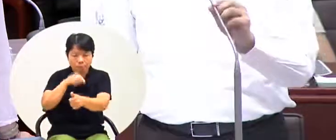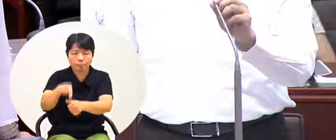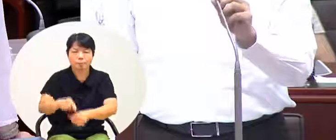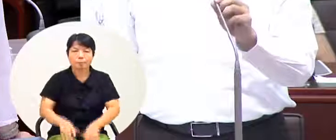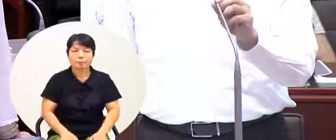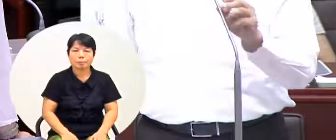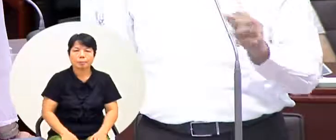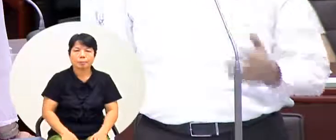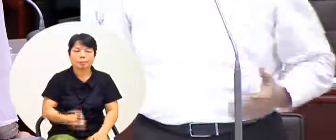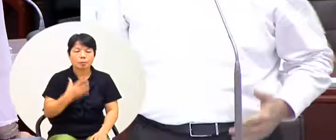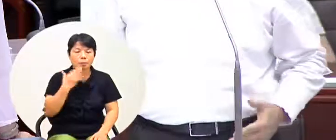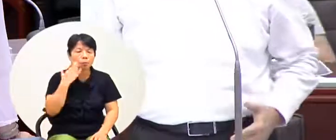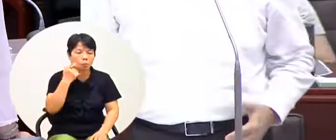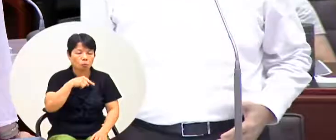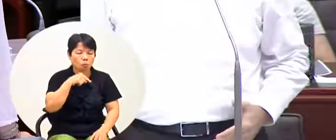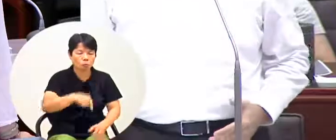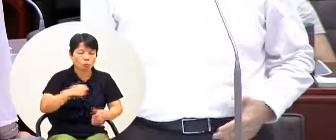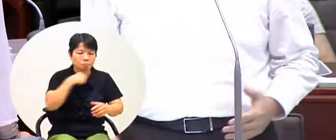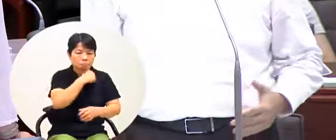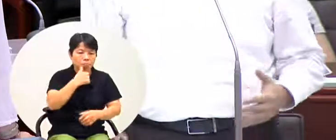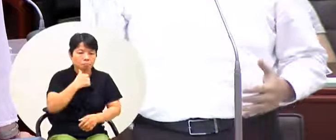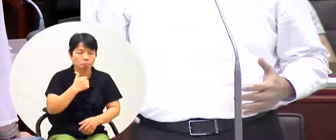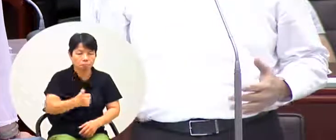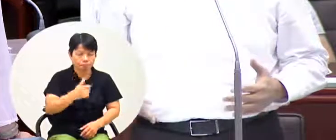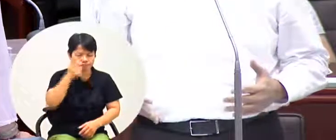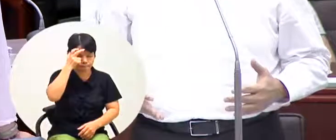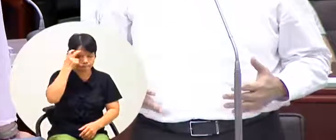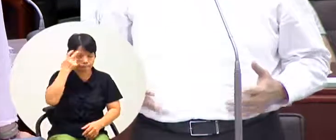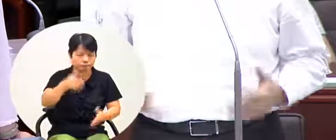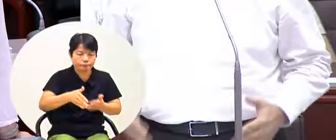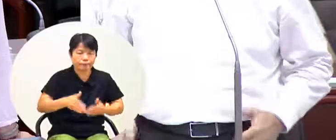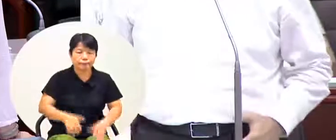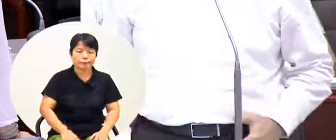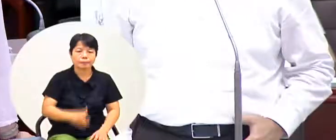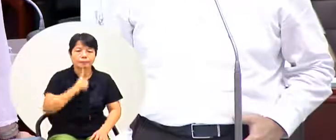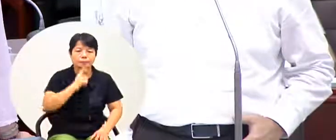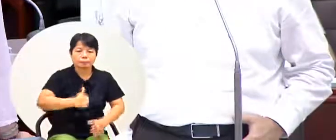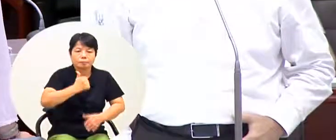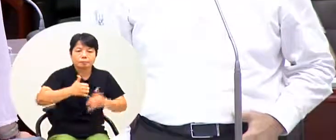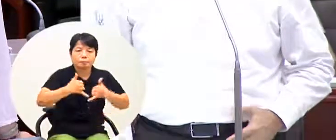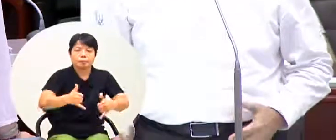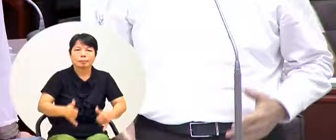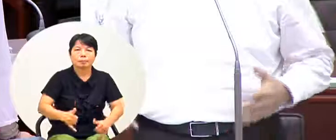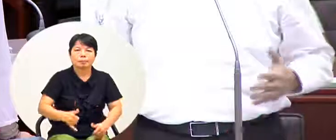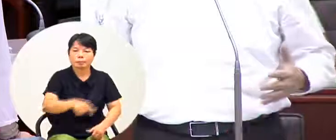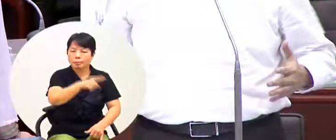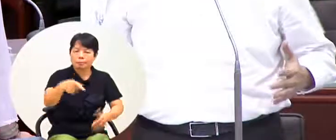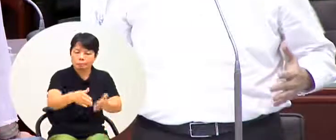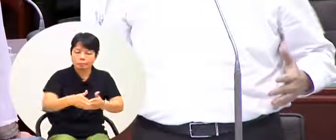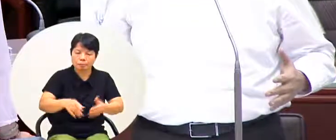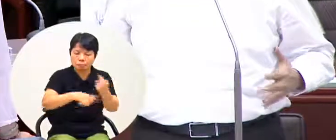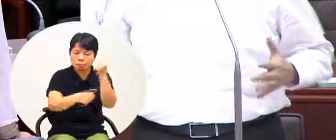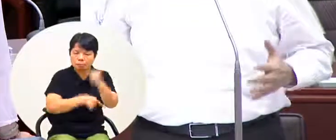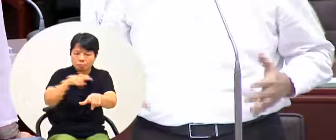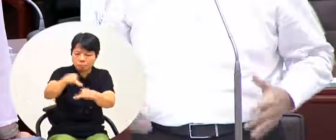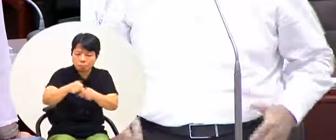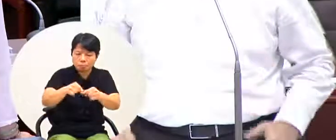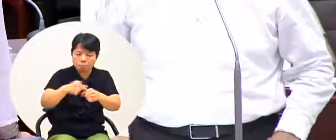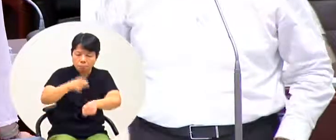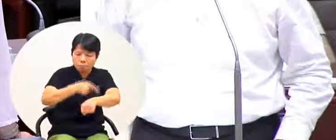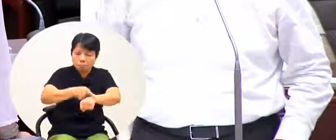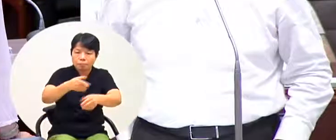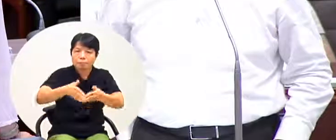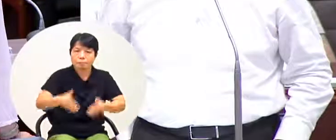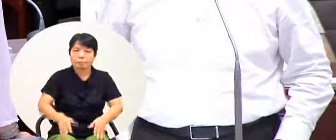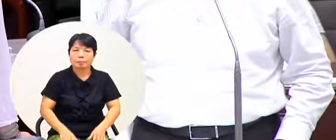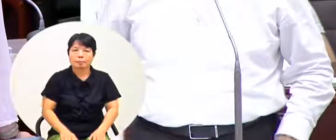那至于玉成路的这个部分，我想大家都要有一个守法的习惯了。譬如说，你总是玉成路，你不能并